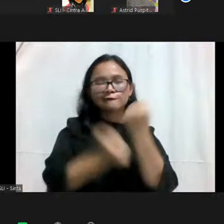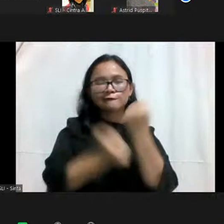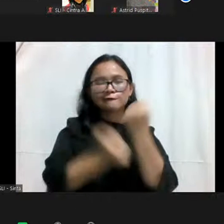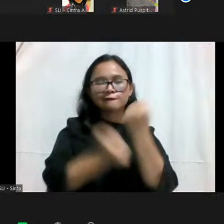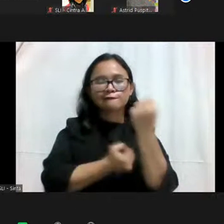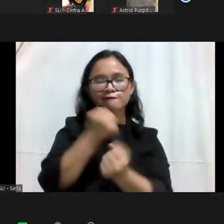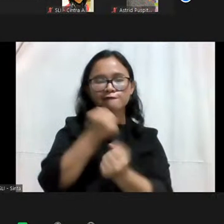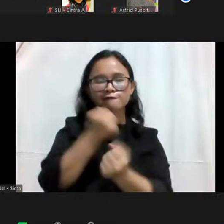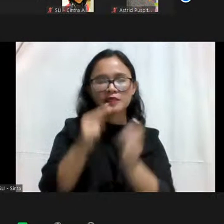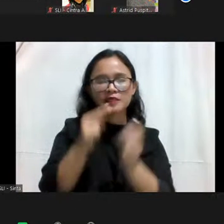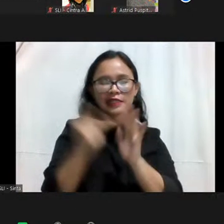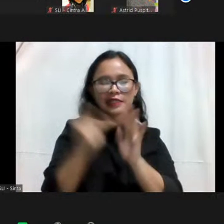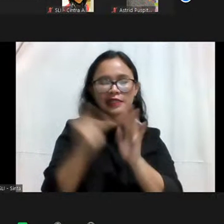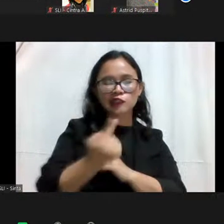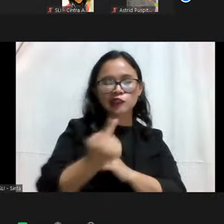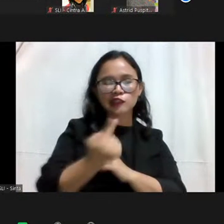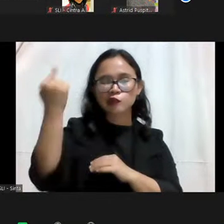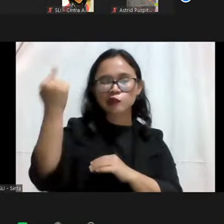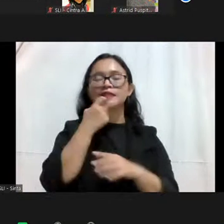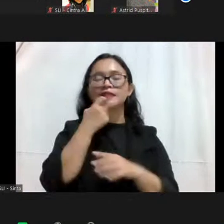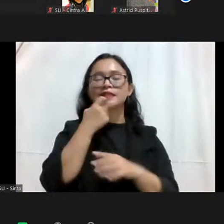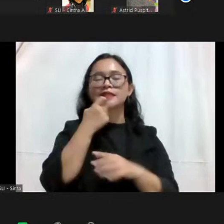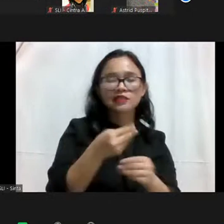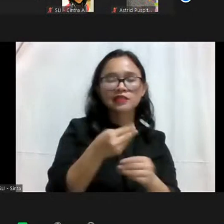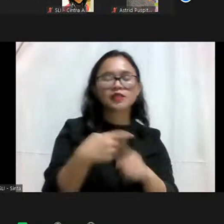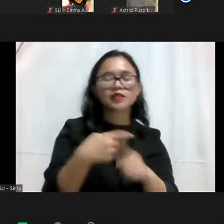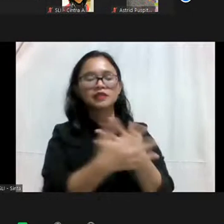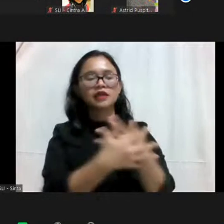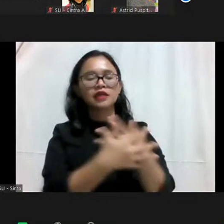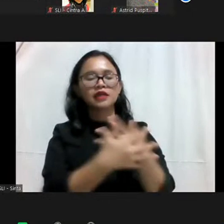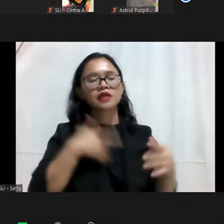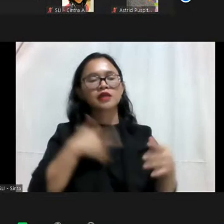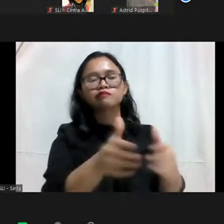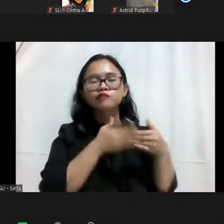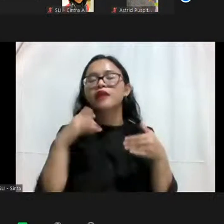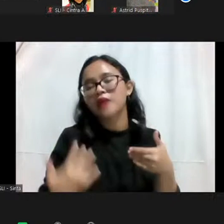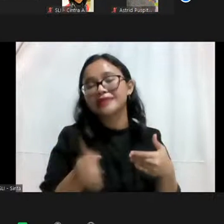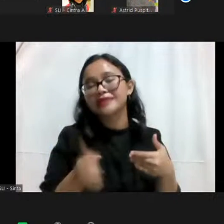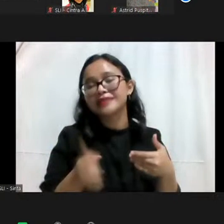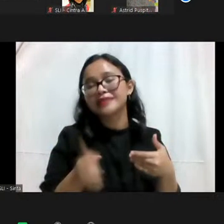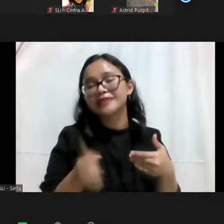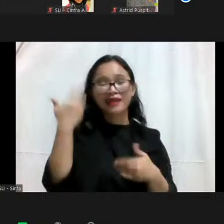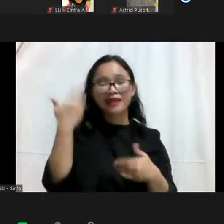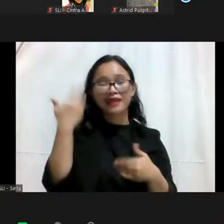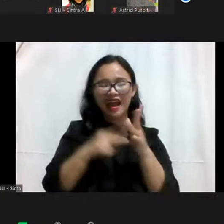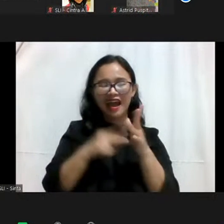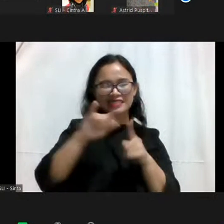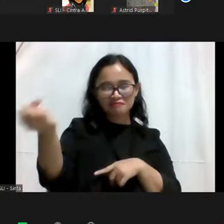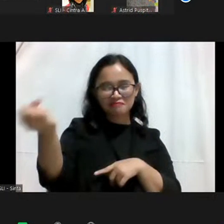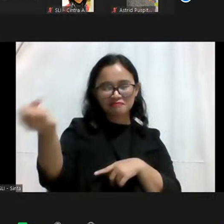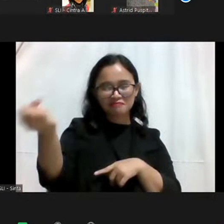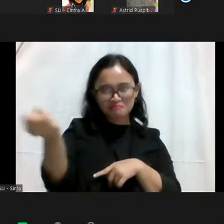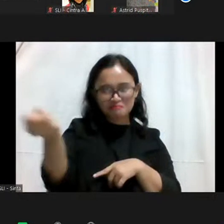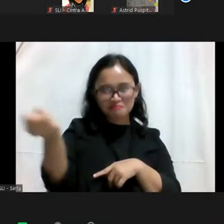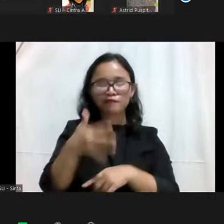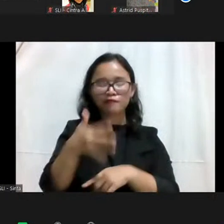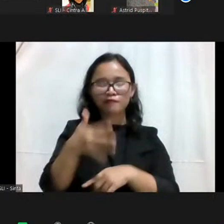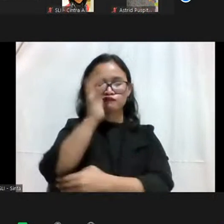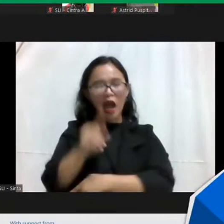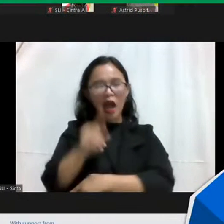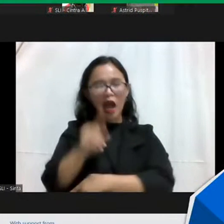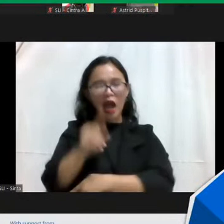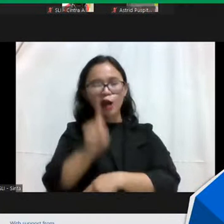sepertinya Eh kalau mendengar penjelasan Bang Andi tadi diperlukan kekuatan yang lebih besar lagi untuk dalam tanda kutip